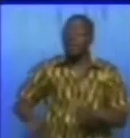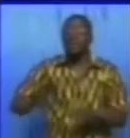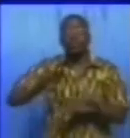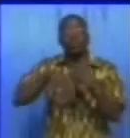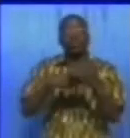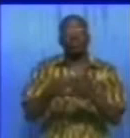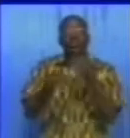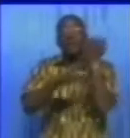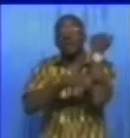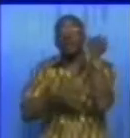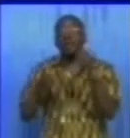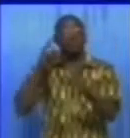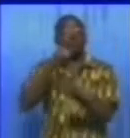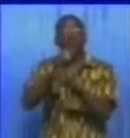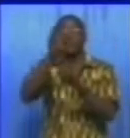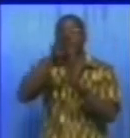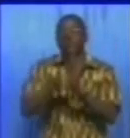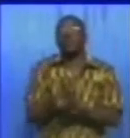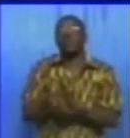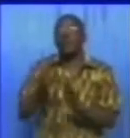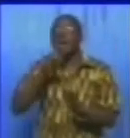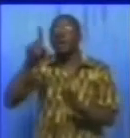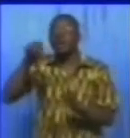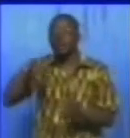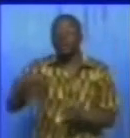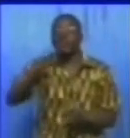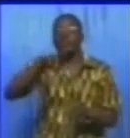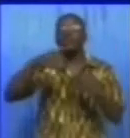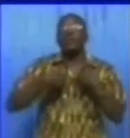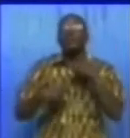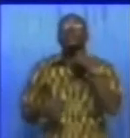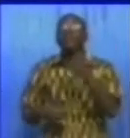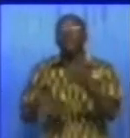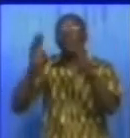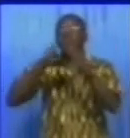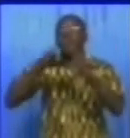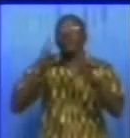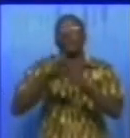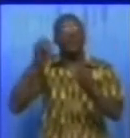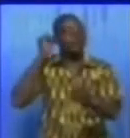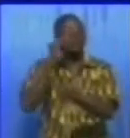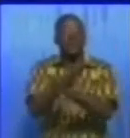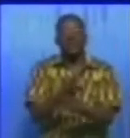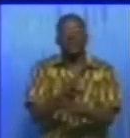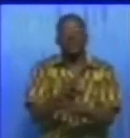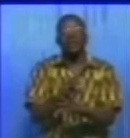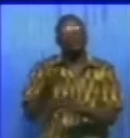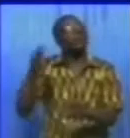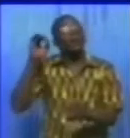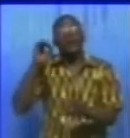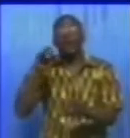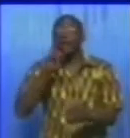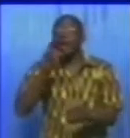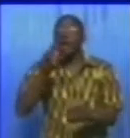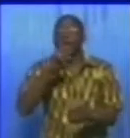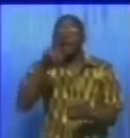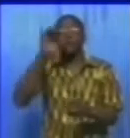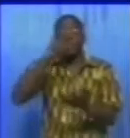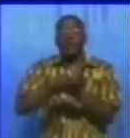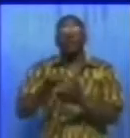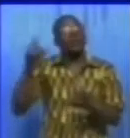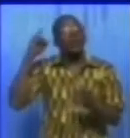région. Et justement, est-ce que vous l'avez dit au début que la ville de Dori, elle est prête? Est-ce qu'elle est vraiment fin prête justement pour